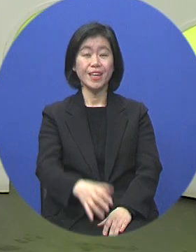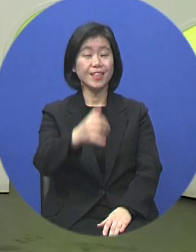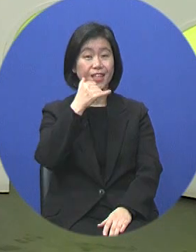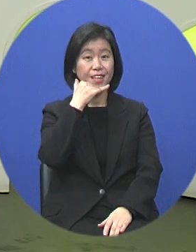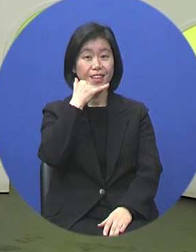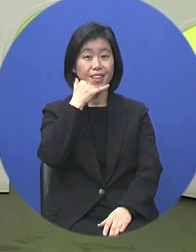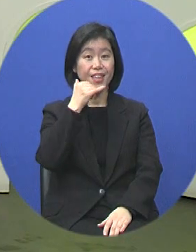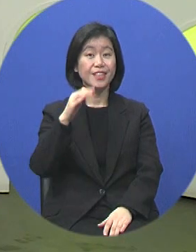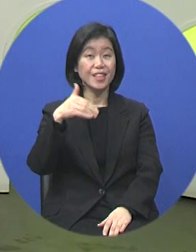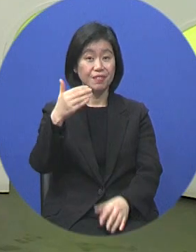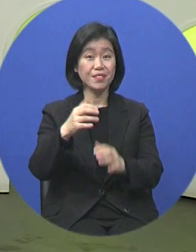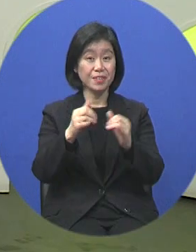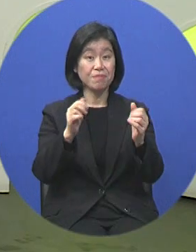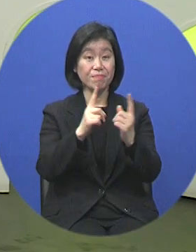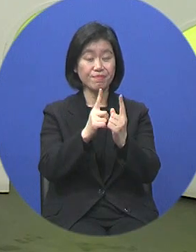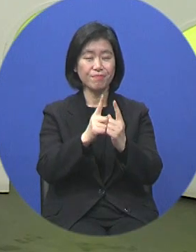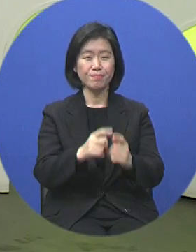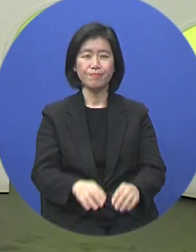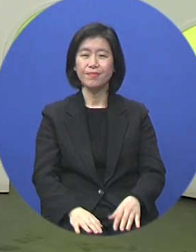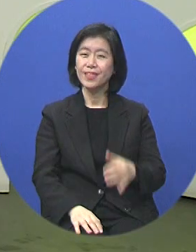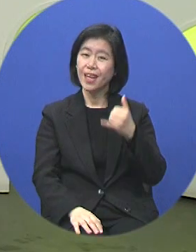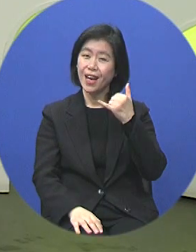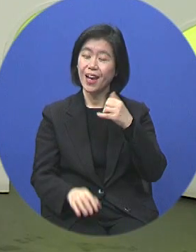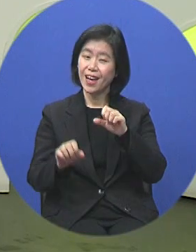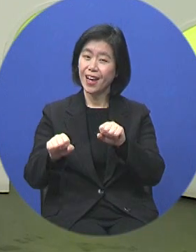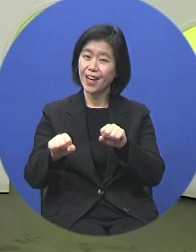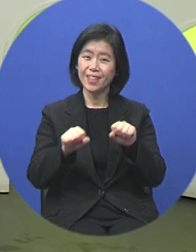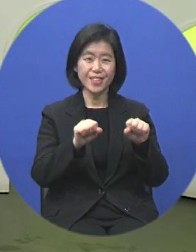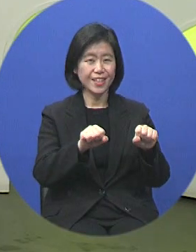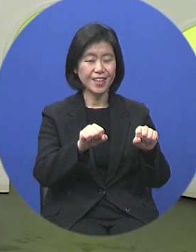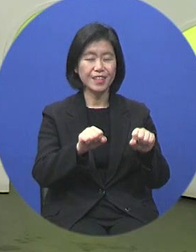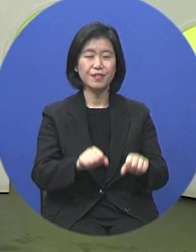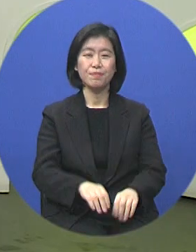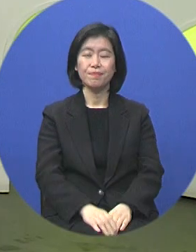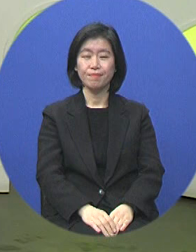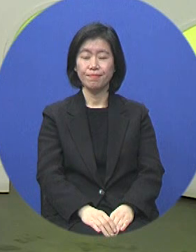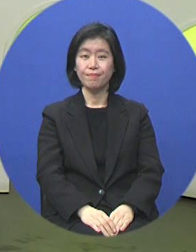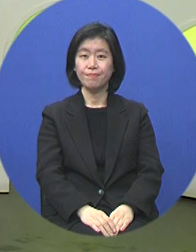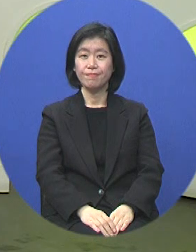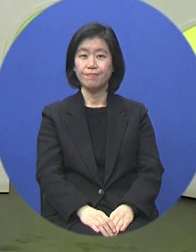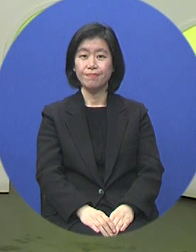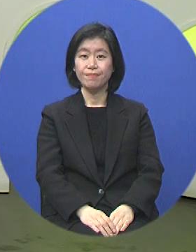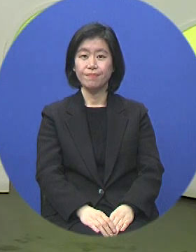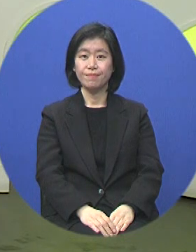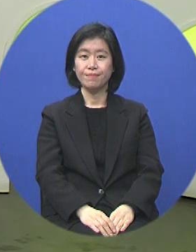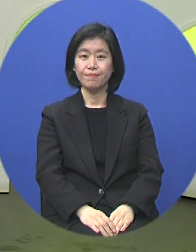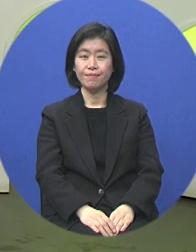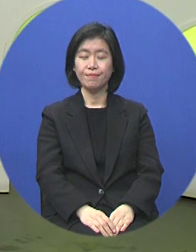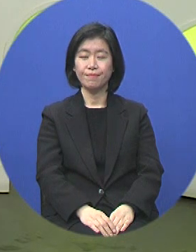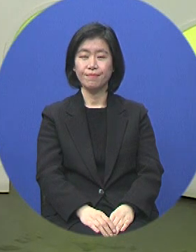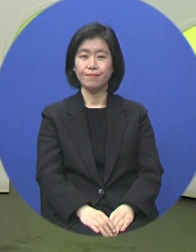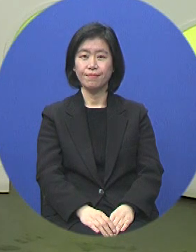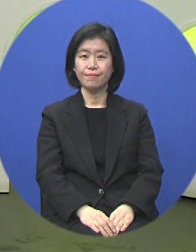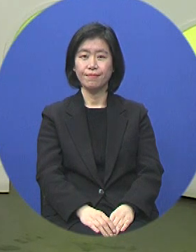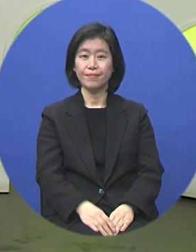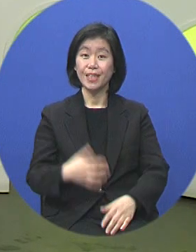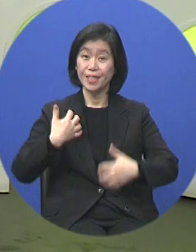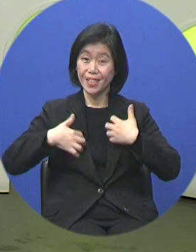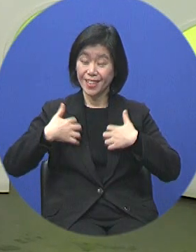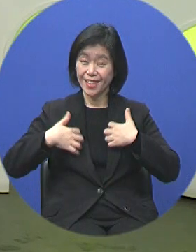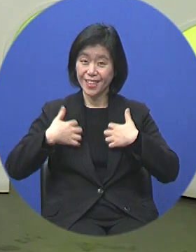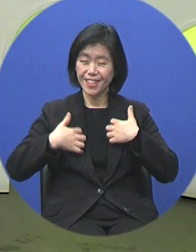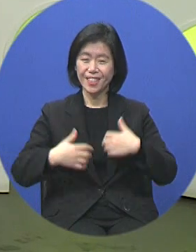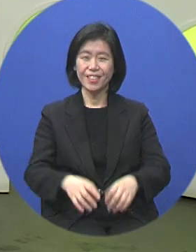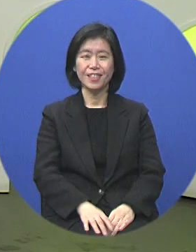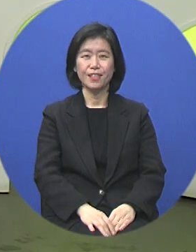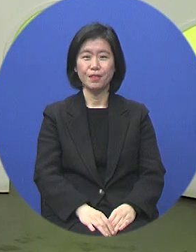여보세요? 네. 안녕하세요. 예, 안녕하세요. 아, 네, 예, 반갑습니다. 반가워요.